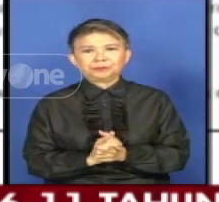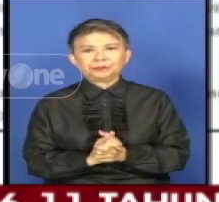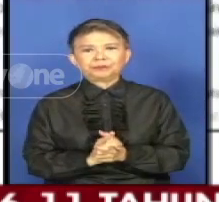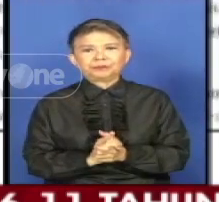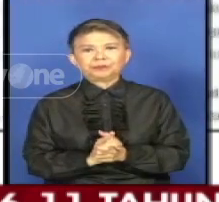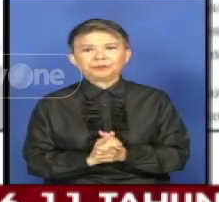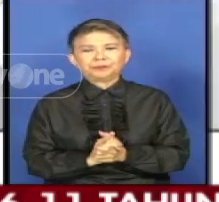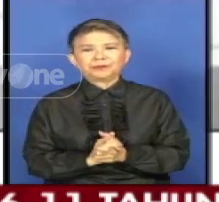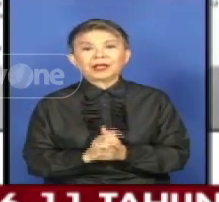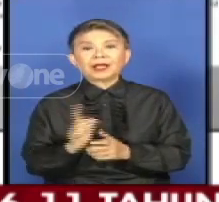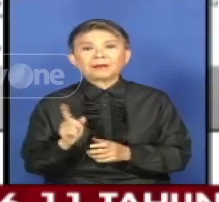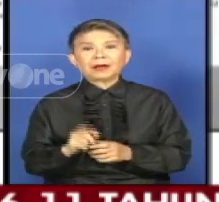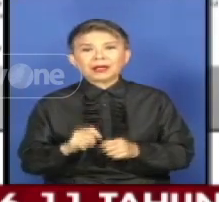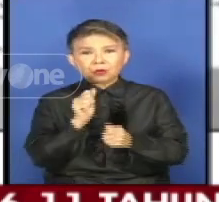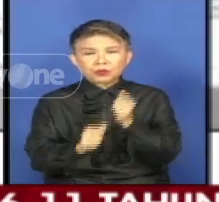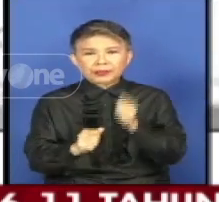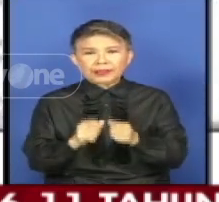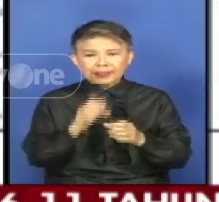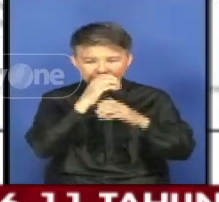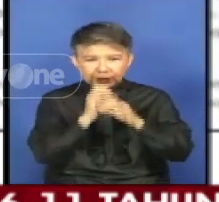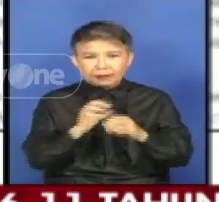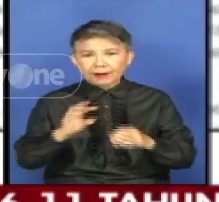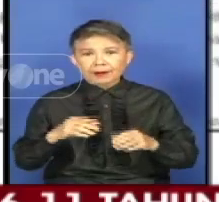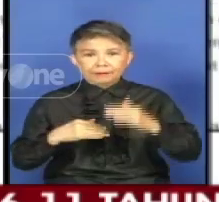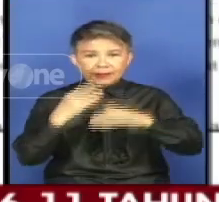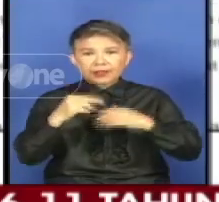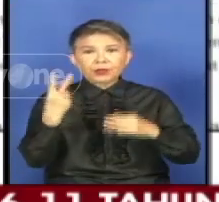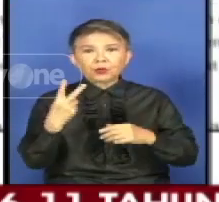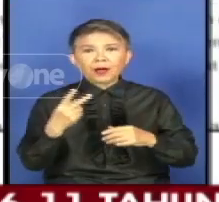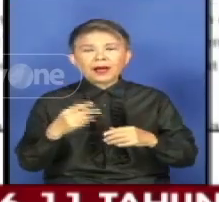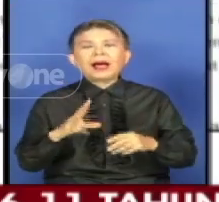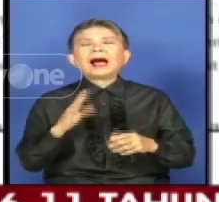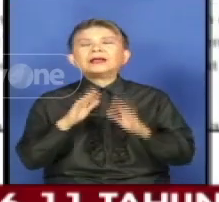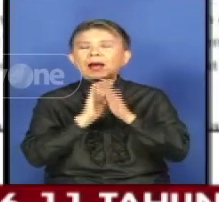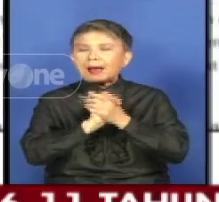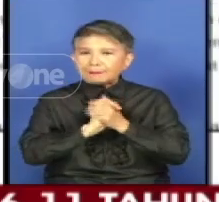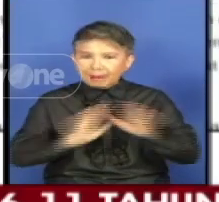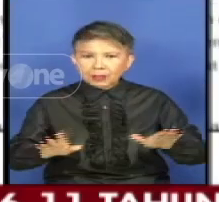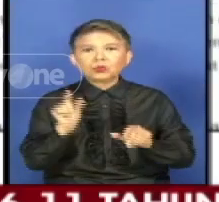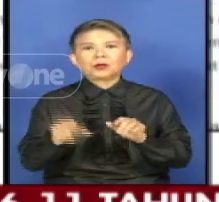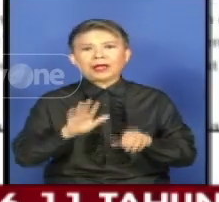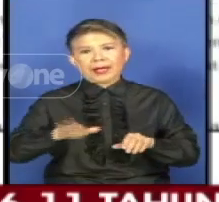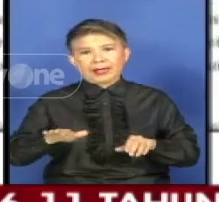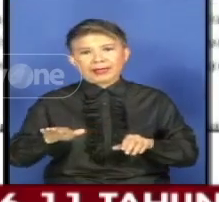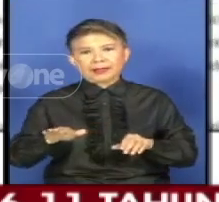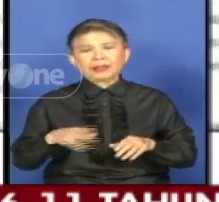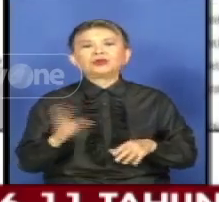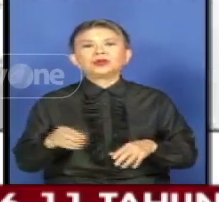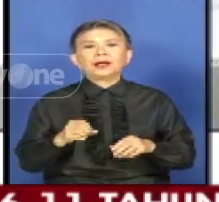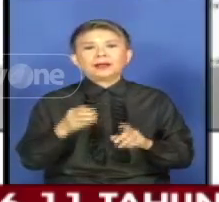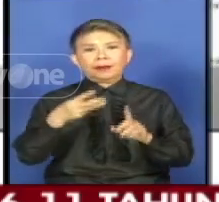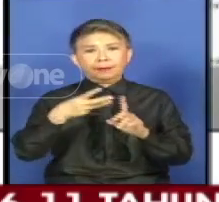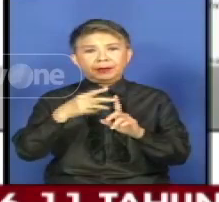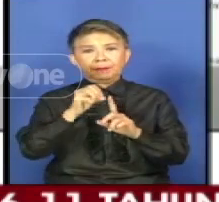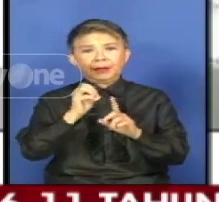Sinovac, karena berdasarkan uji klinik fase 2, vaksin Sinovac ini dinyatakan aman untuk anak dan juga sudah mendapatkan emergency